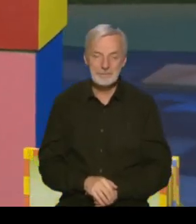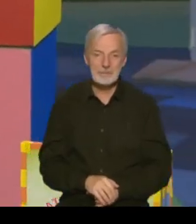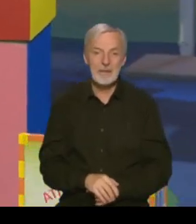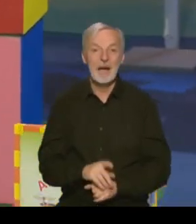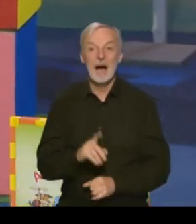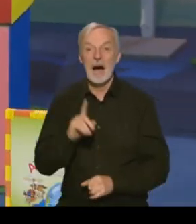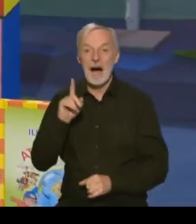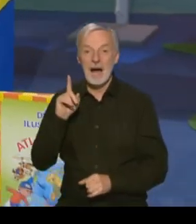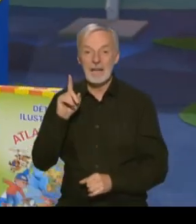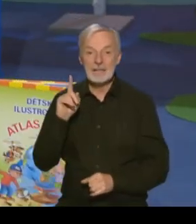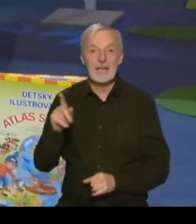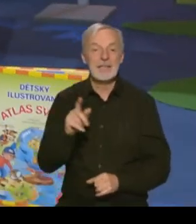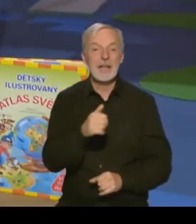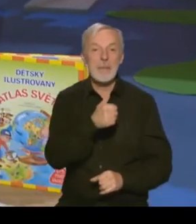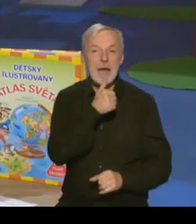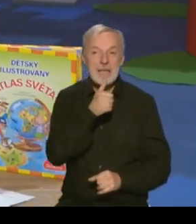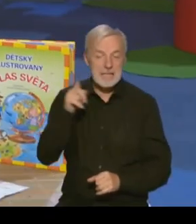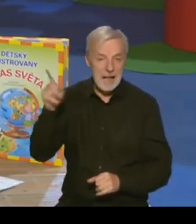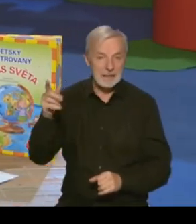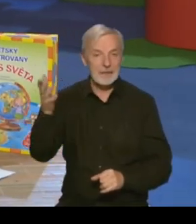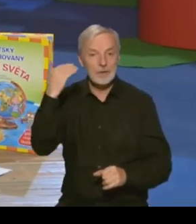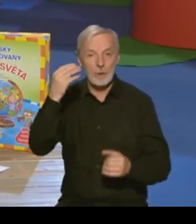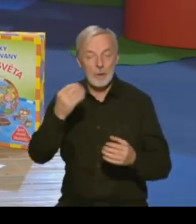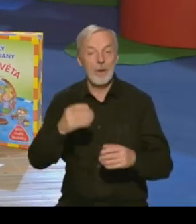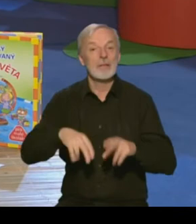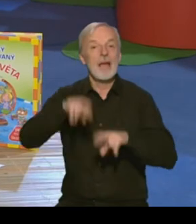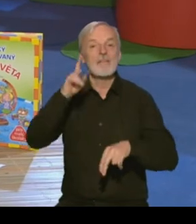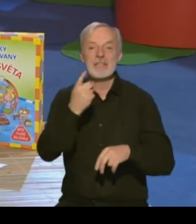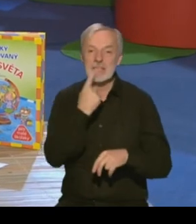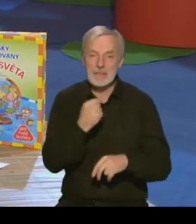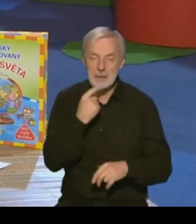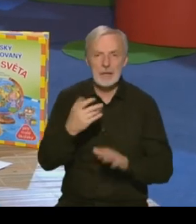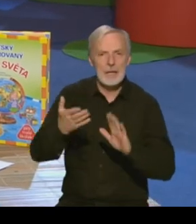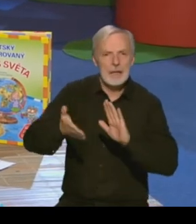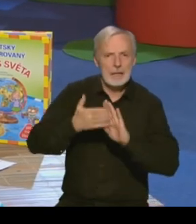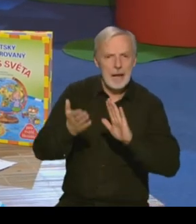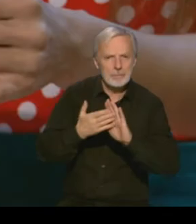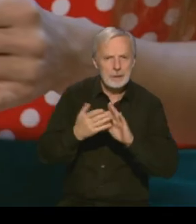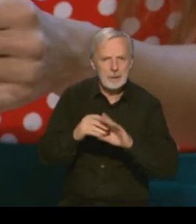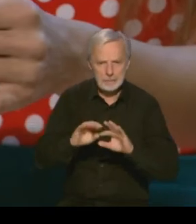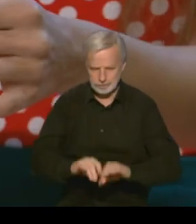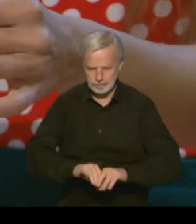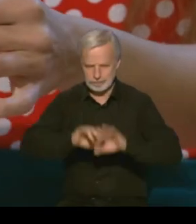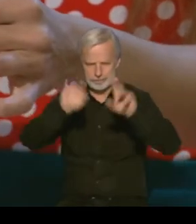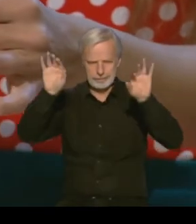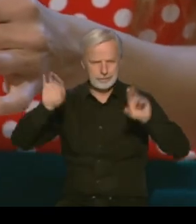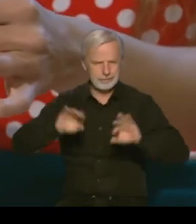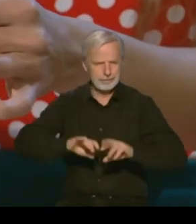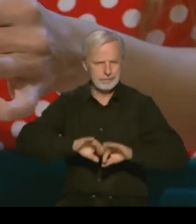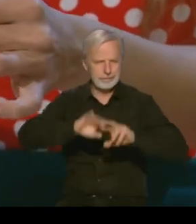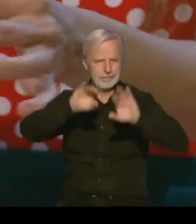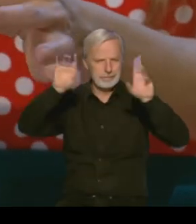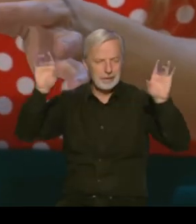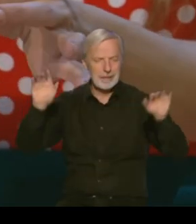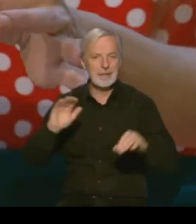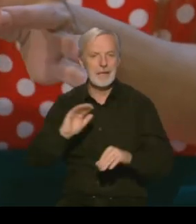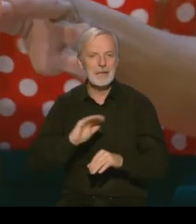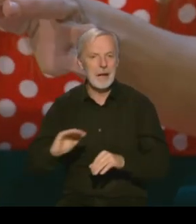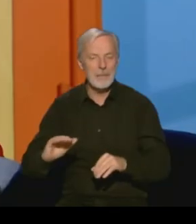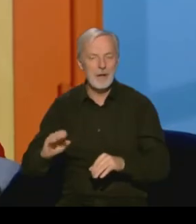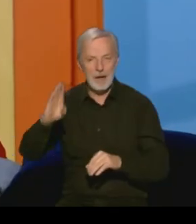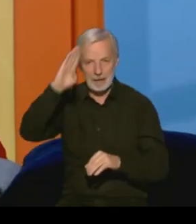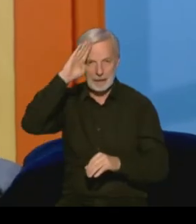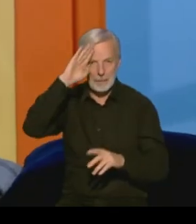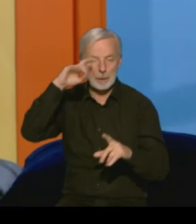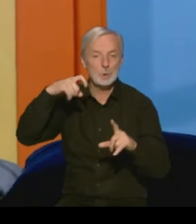A co vás na Islandu zaujalo nejvíc? Třeba tenhle ten gejzír od Kuby Pšurného z Valašských Klobouk.